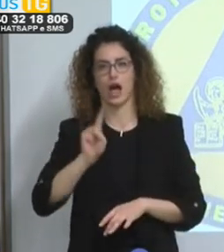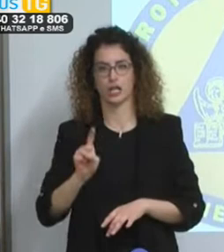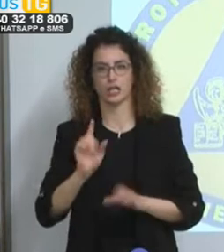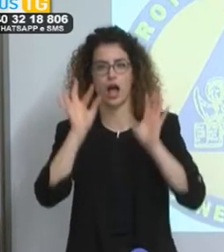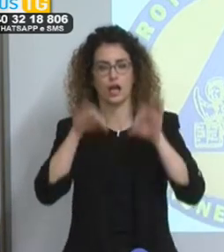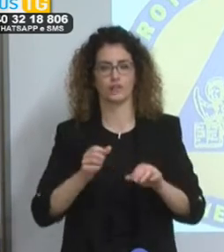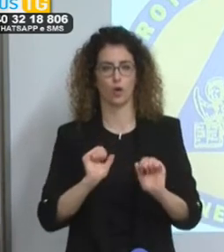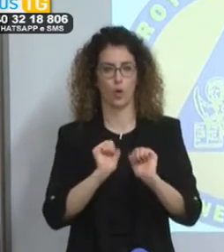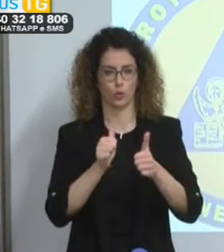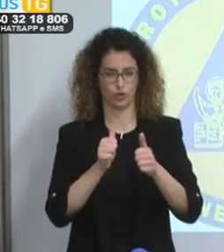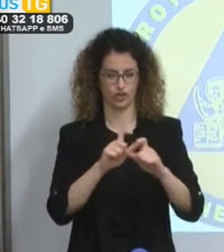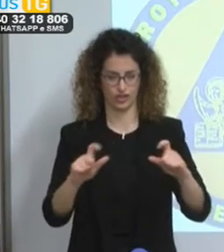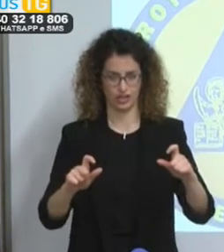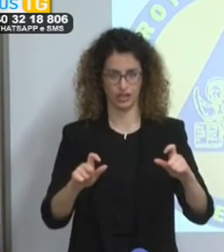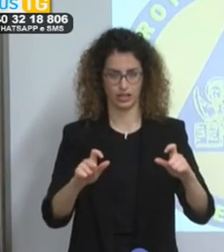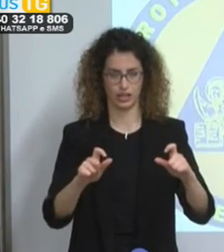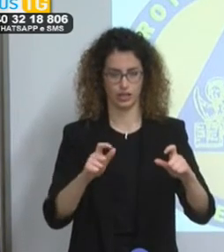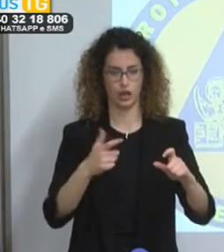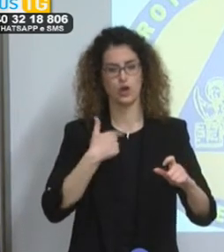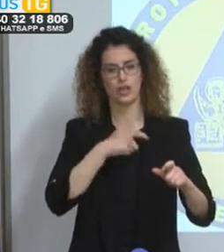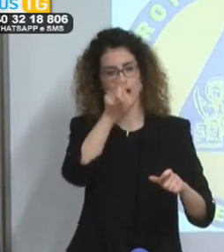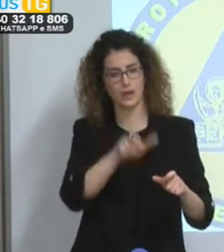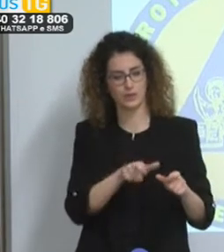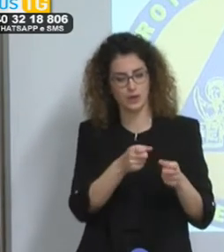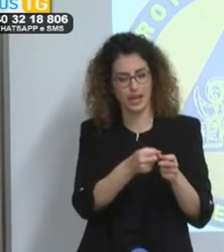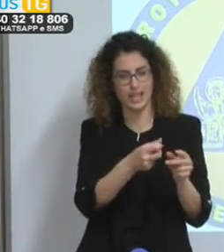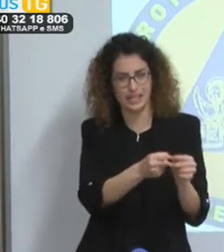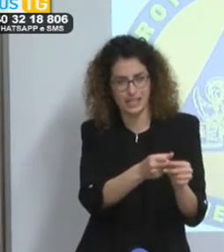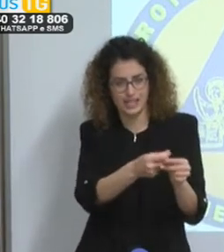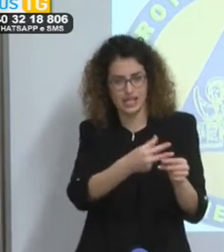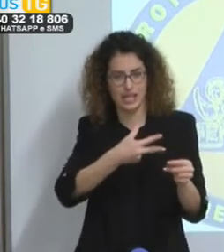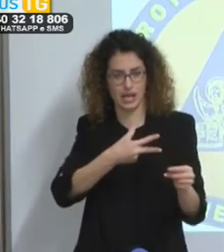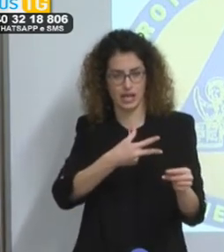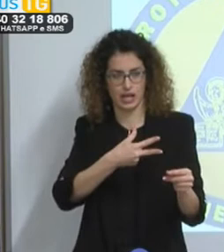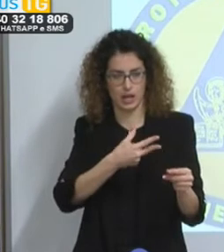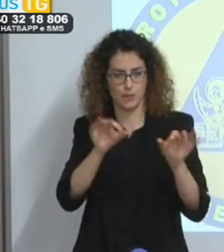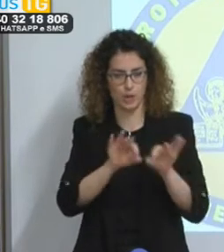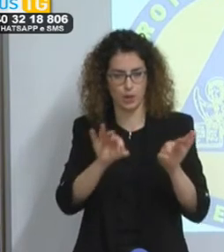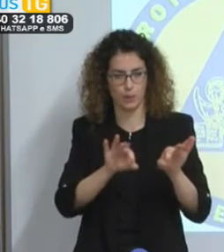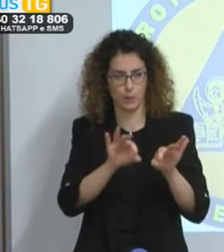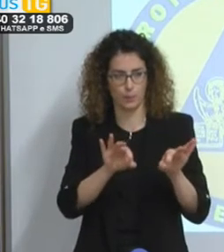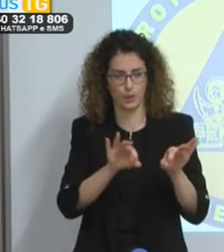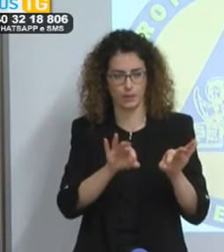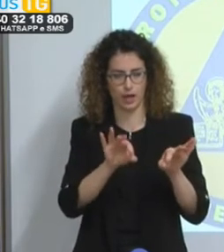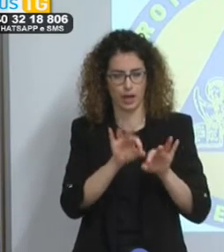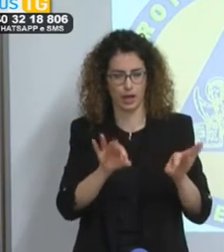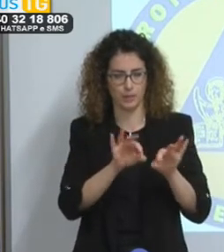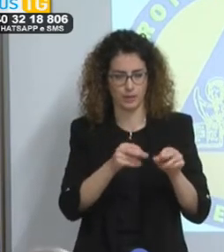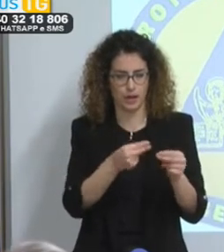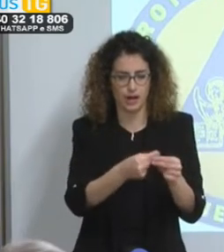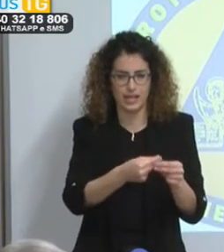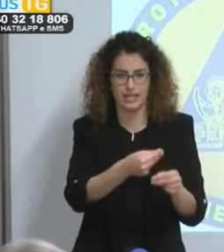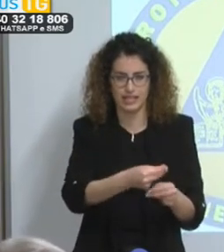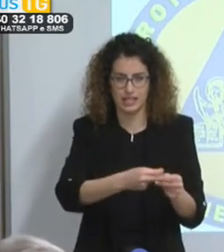che, siccome noi abbiamo i siringatori, no? Quelli che riescono preparano nella catena le